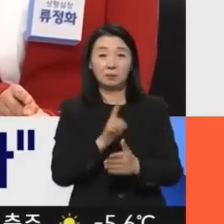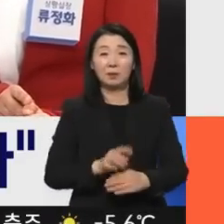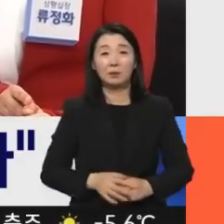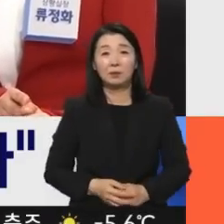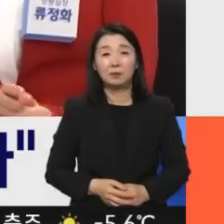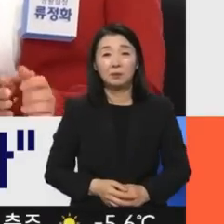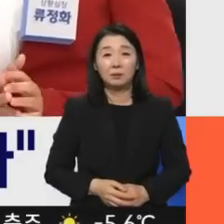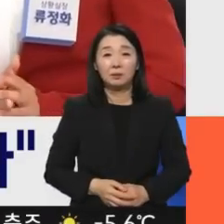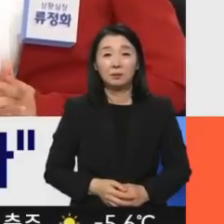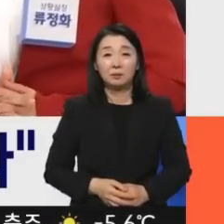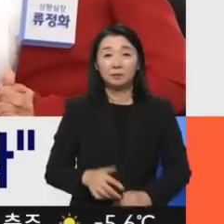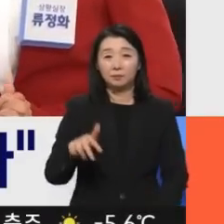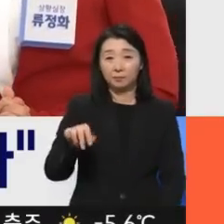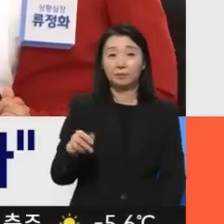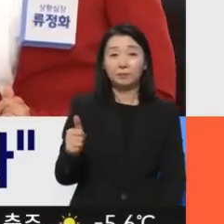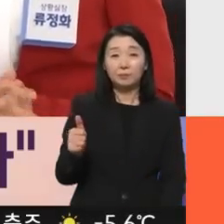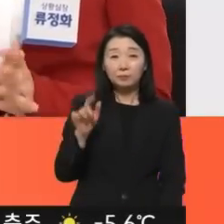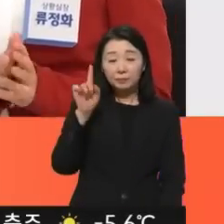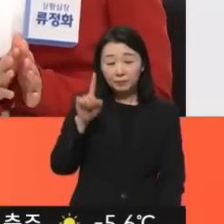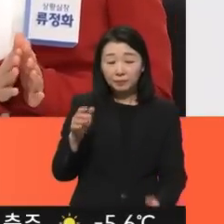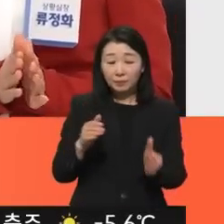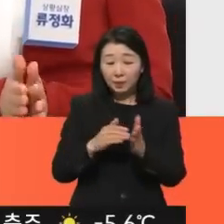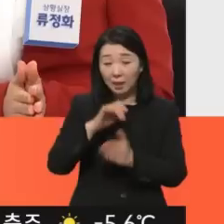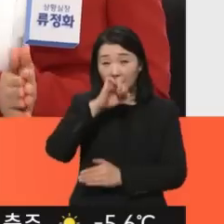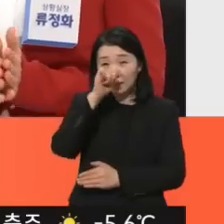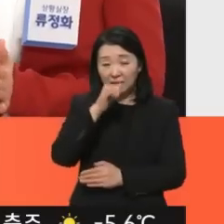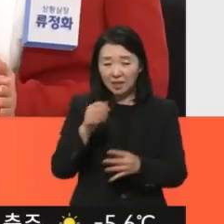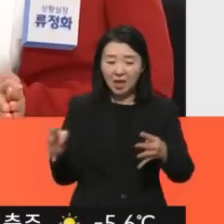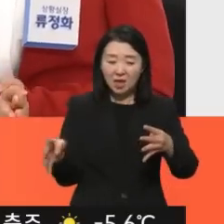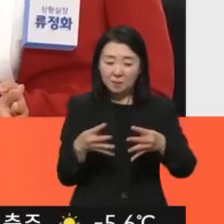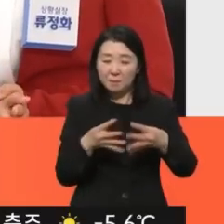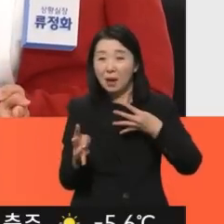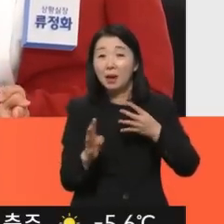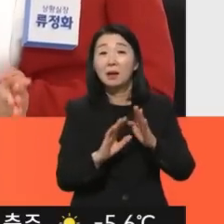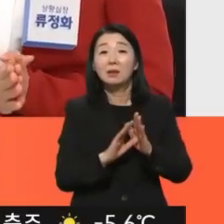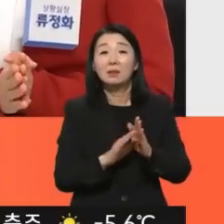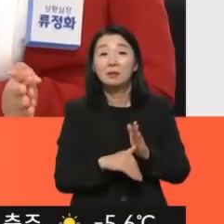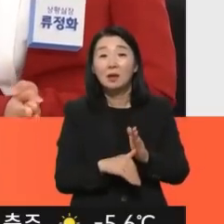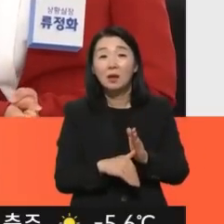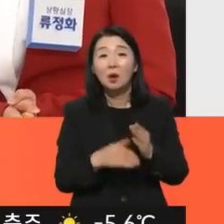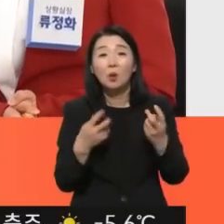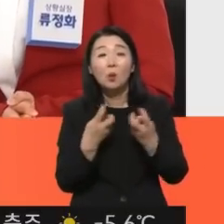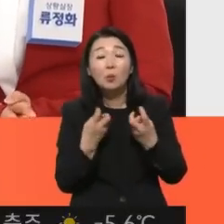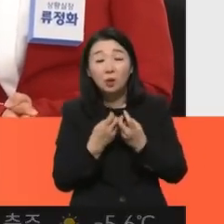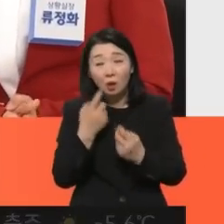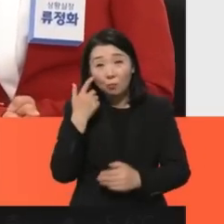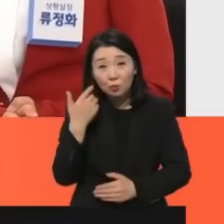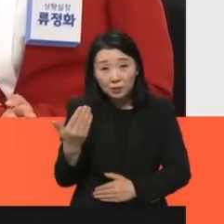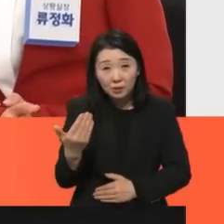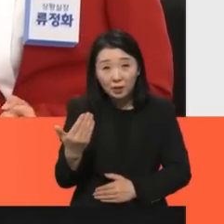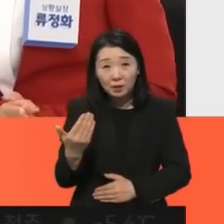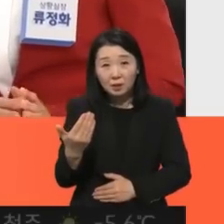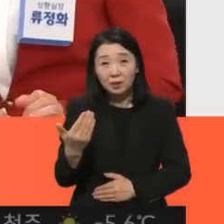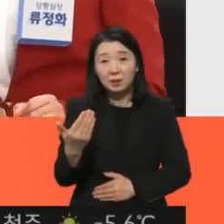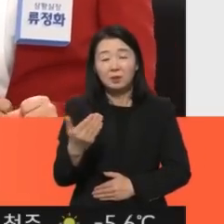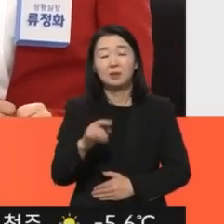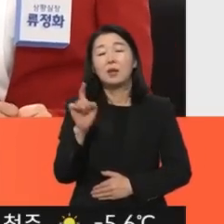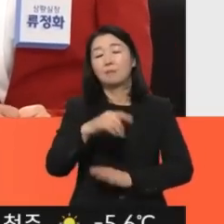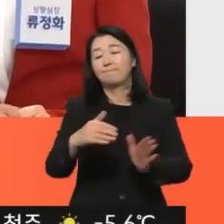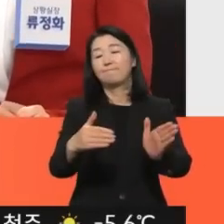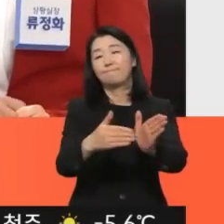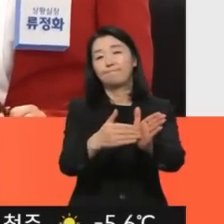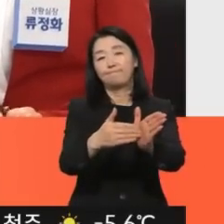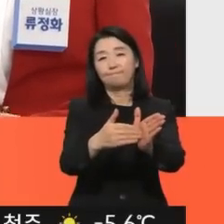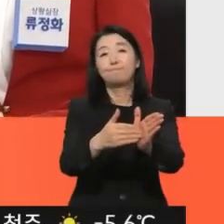풀이가 됩니다. 하지만 주 원내대표는 내일까지 예산안 협상이 불발이 될 경우에는 어떻게 할 거냐 이런 질문도 받았는데요.